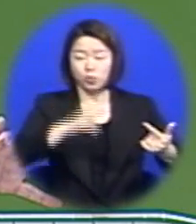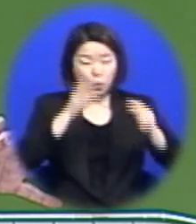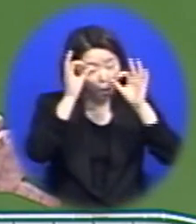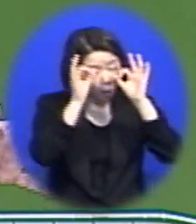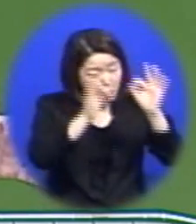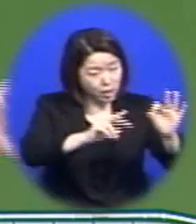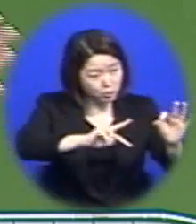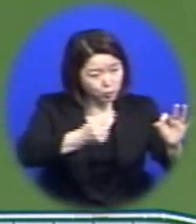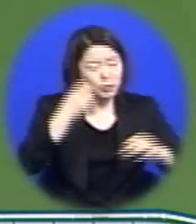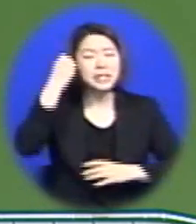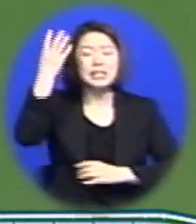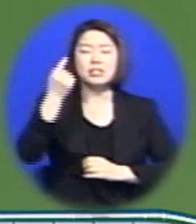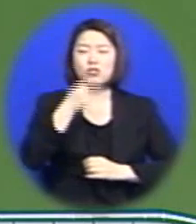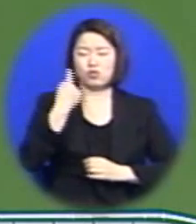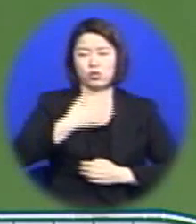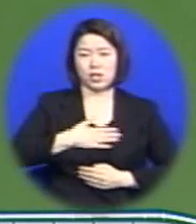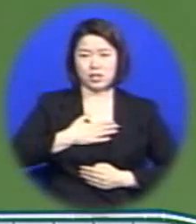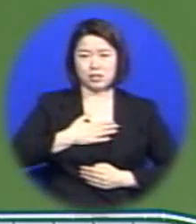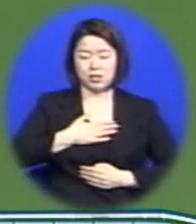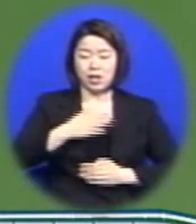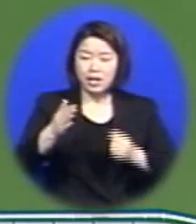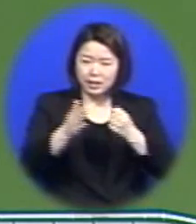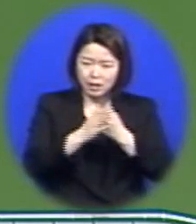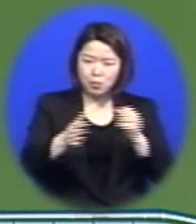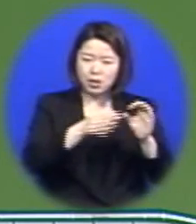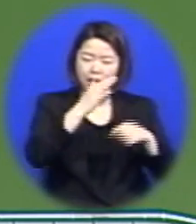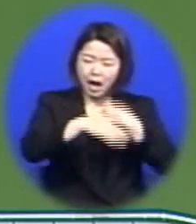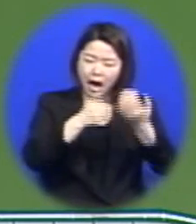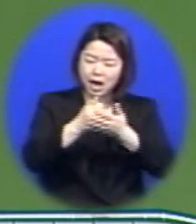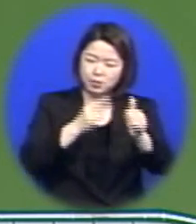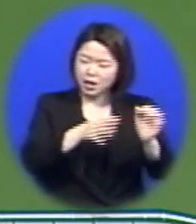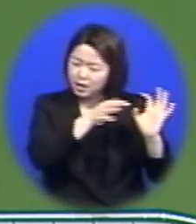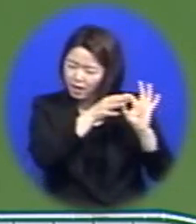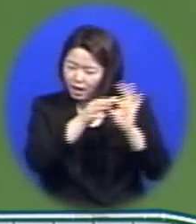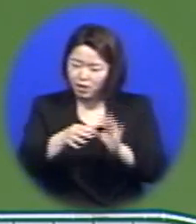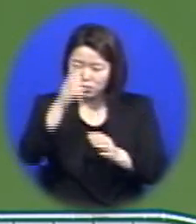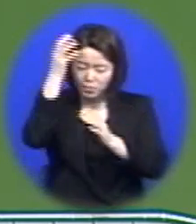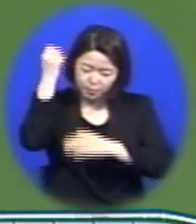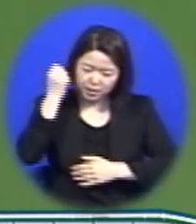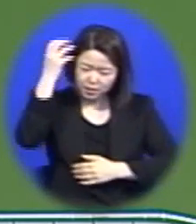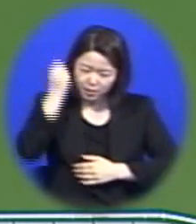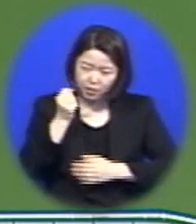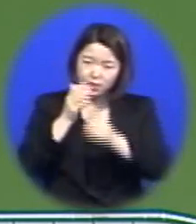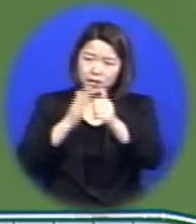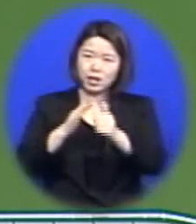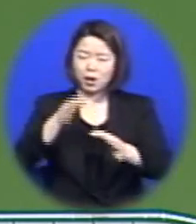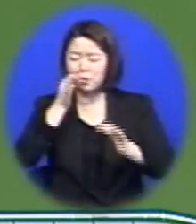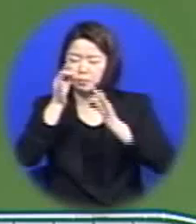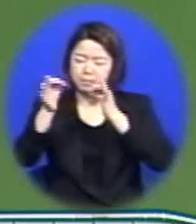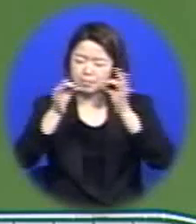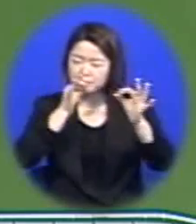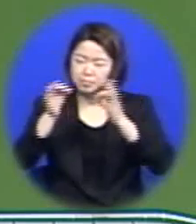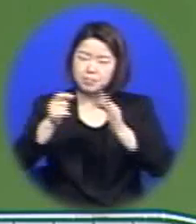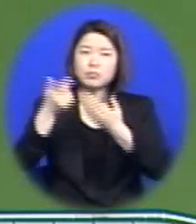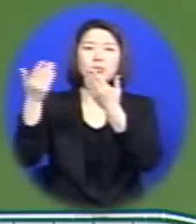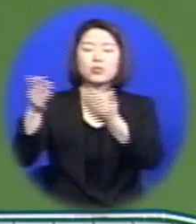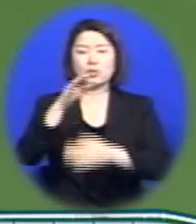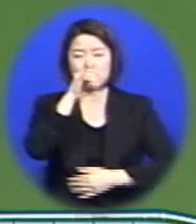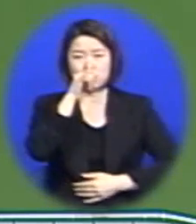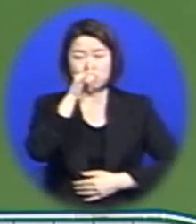알았어요 그래서 하나님께 계속해서 기억해 달라고 그렇게 부르짖습니다 하나님이